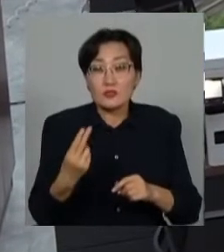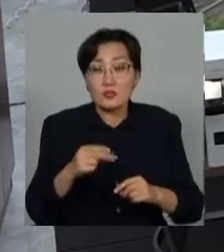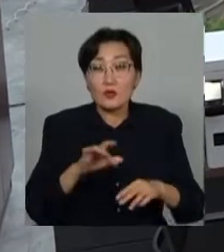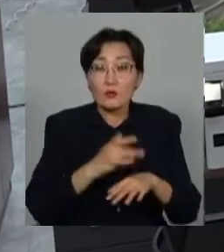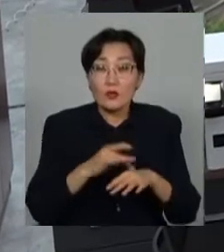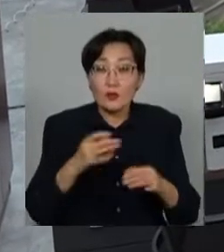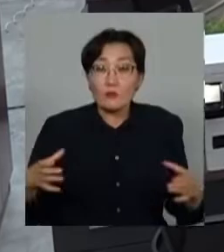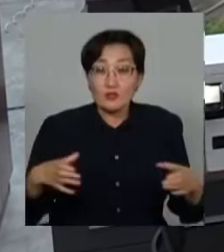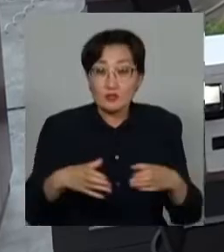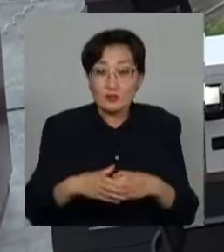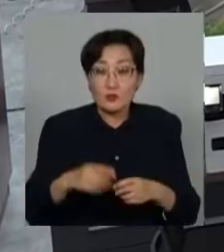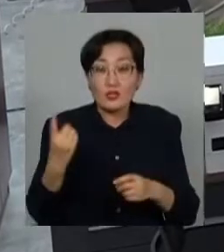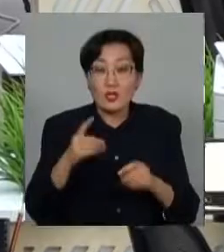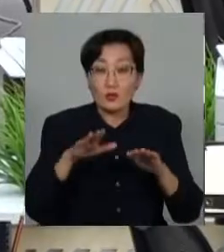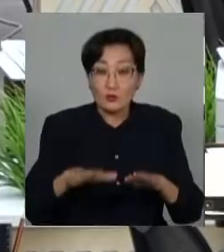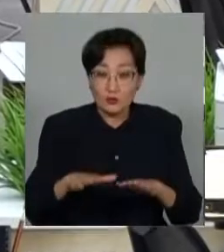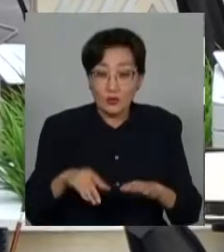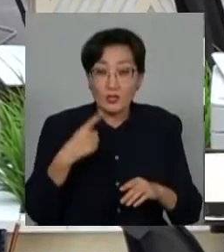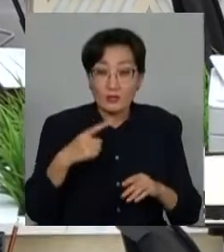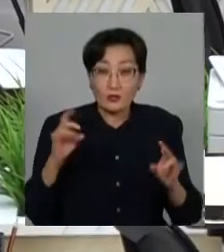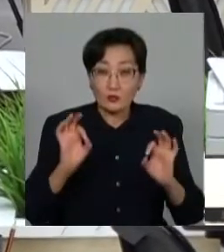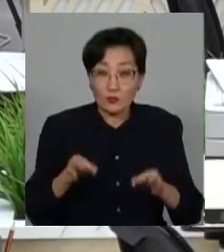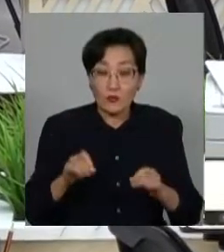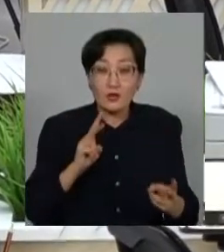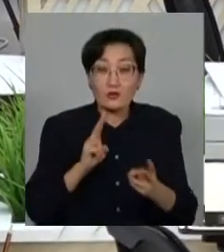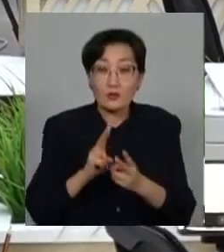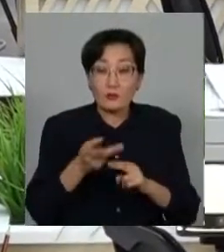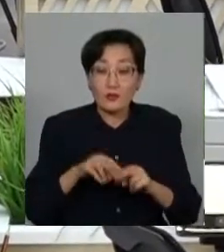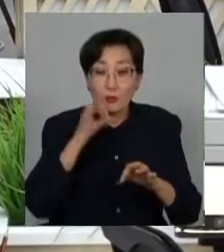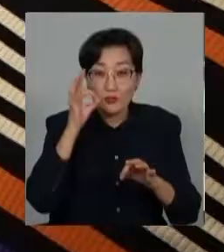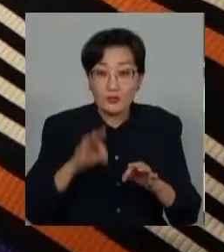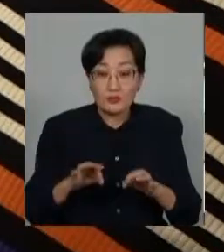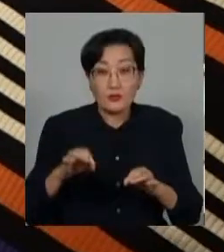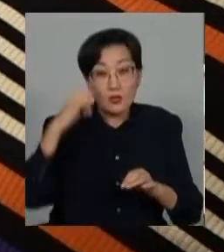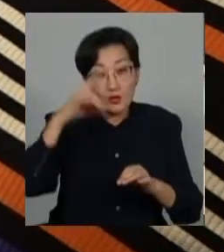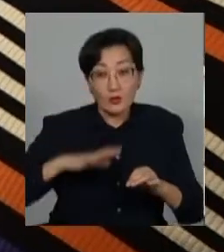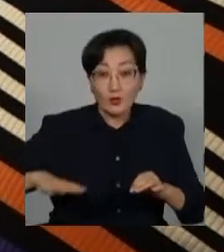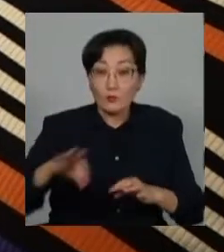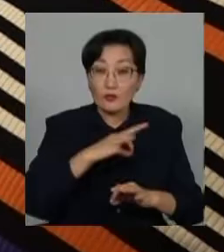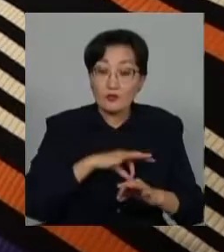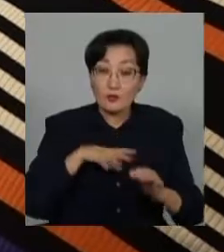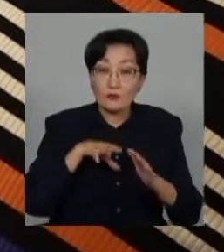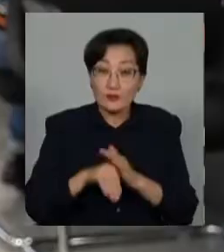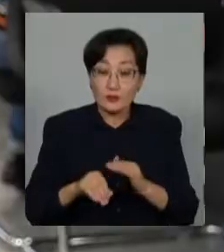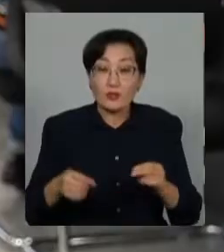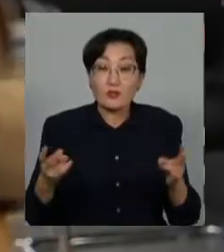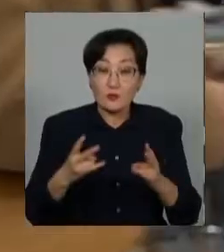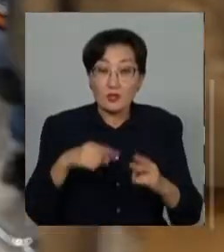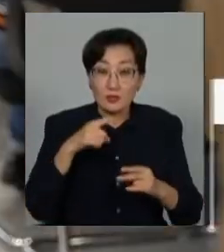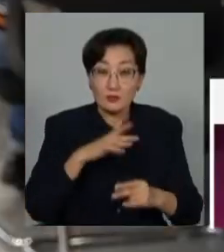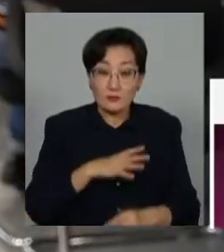топтастырған жалғыз орын екенін айтқан жөн. Кездесу кезінде бұл тәжірибені ел көлемінде қолданысқа енгізу қарастырылатын айтылды.